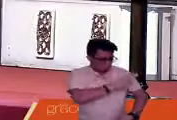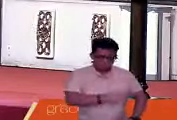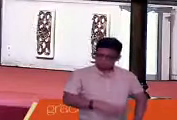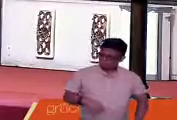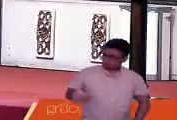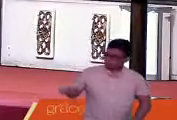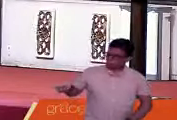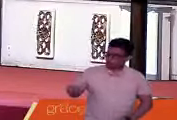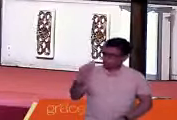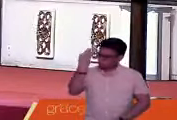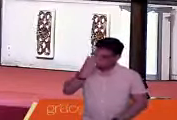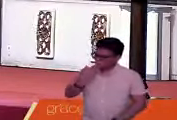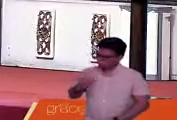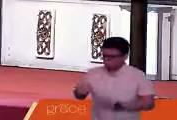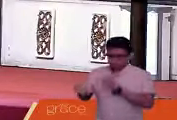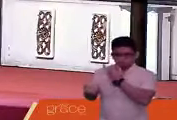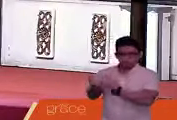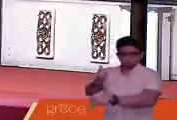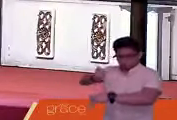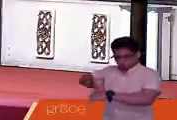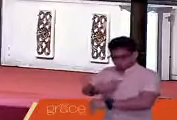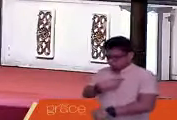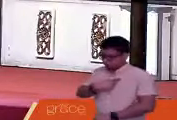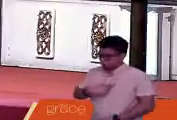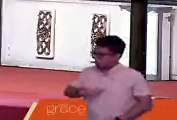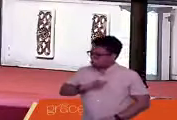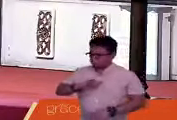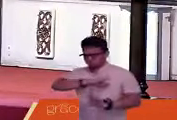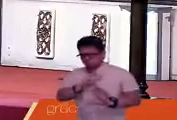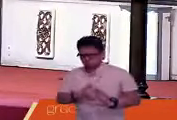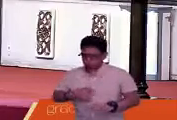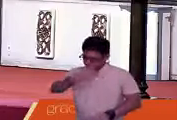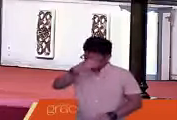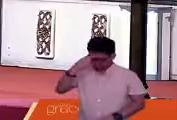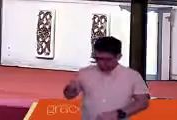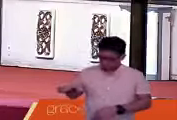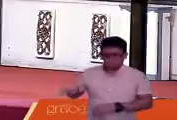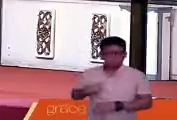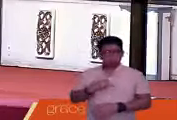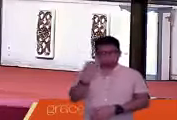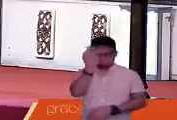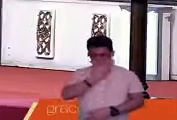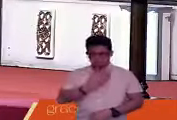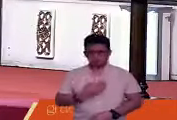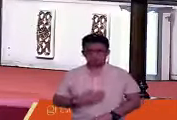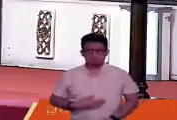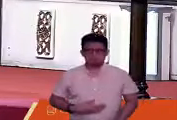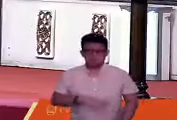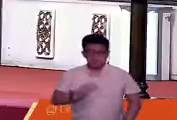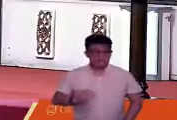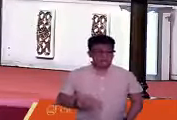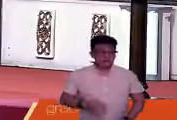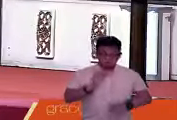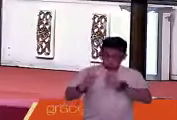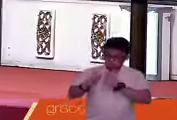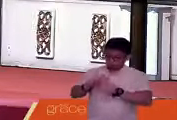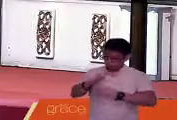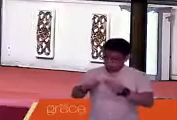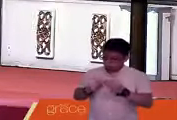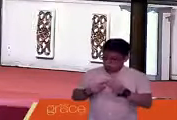Guwapa man tong nag-ano yun, nag-invite na ako. Moto nga, dito ko, mga kaigsoonan. Unya, na ay nagwali about